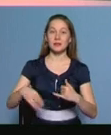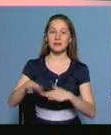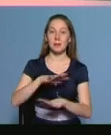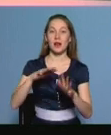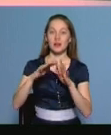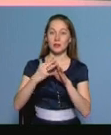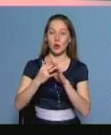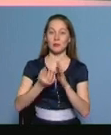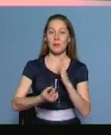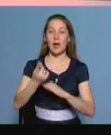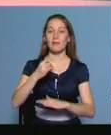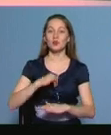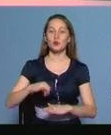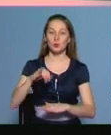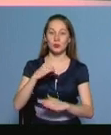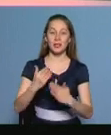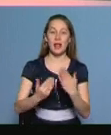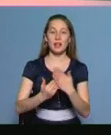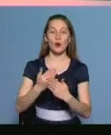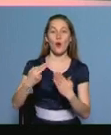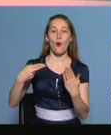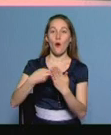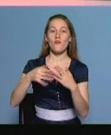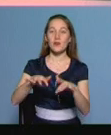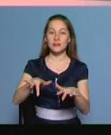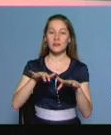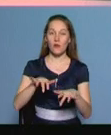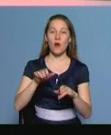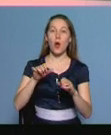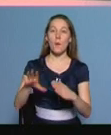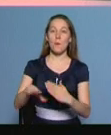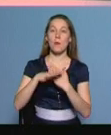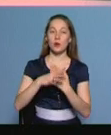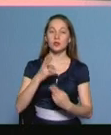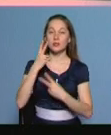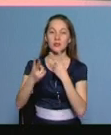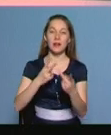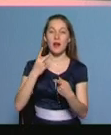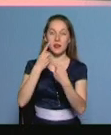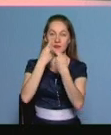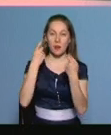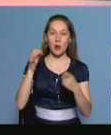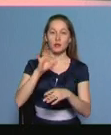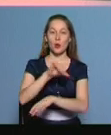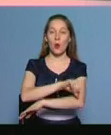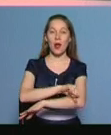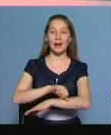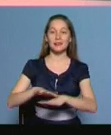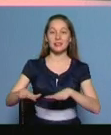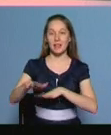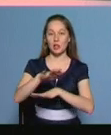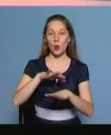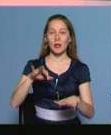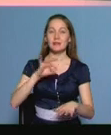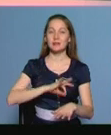сельхозземель появится в Удмуртии. Новый цифровой ресурс позволит оперативно получать и отслеживать информацию о границах территорий, их использовании